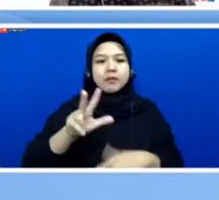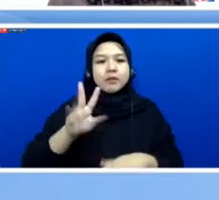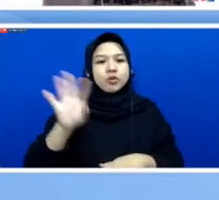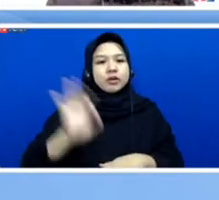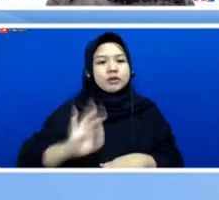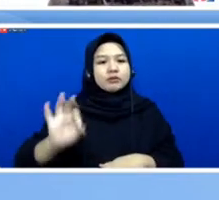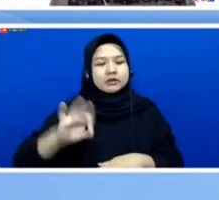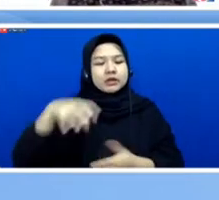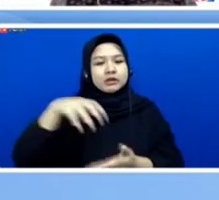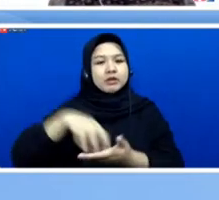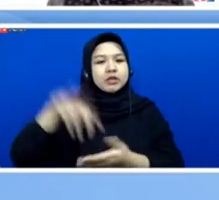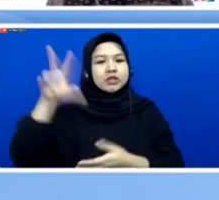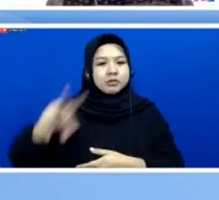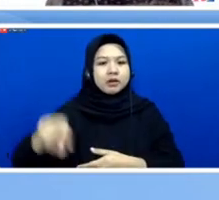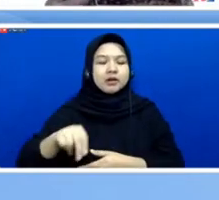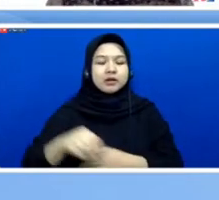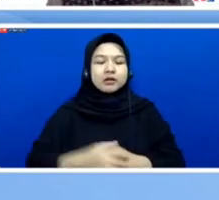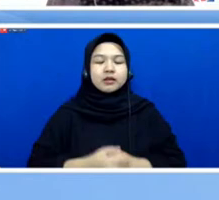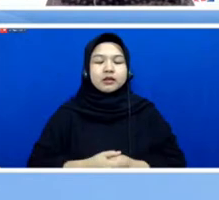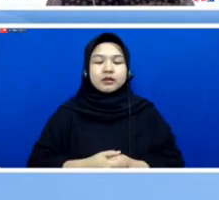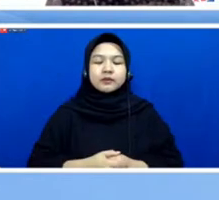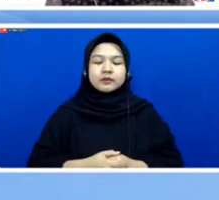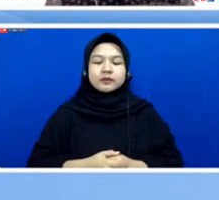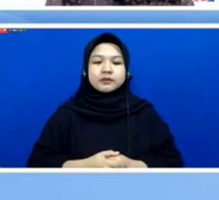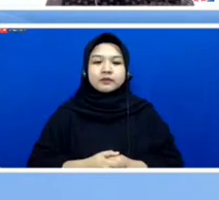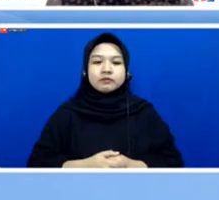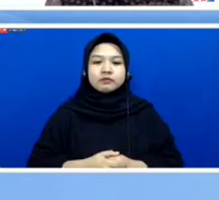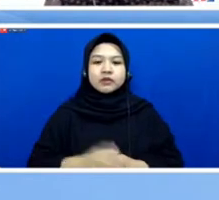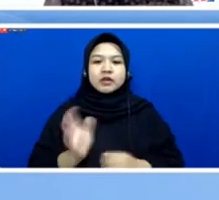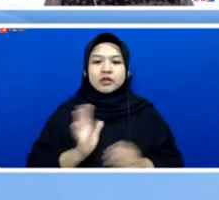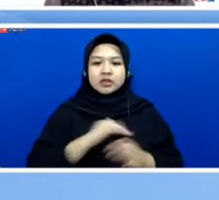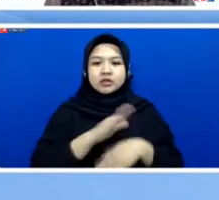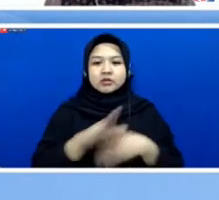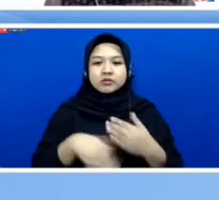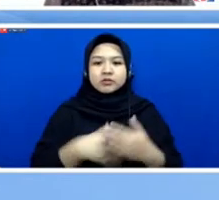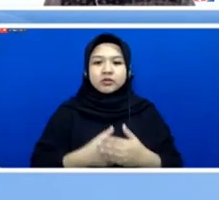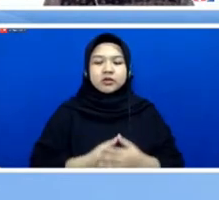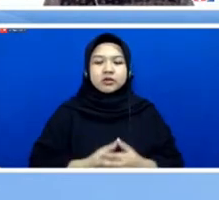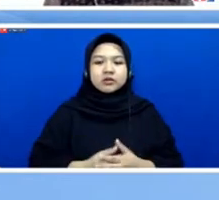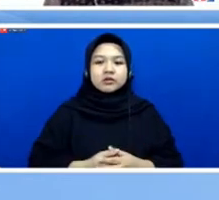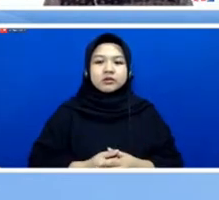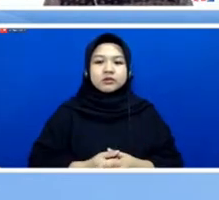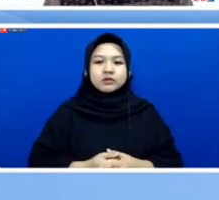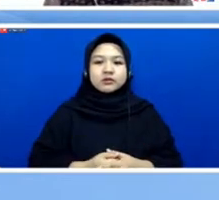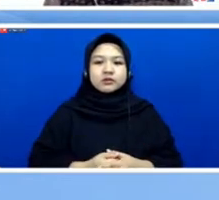Barat. 100 puskesmas ini. Jadi memang tidak semuanya. Next lagi. Nah,